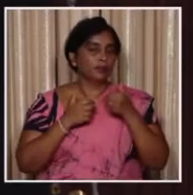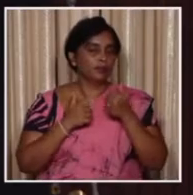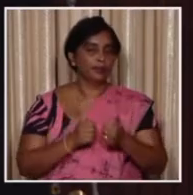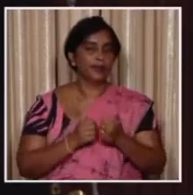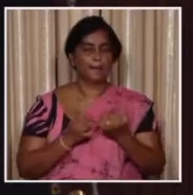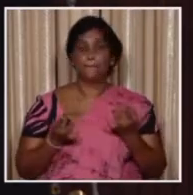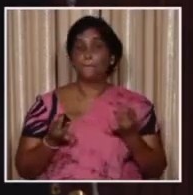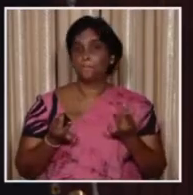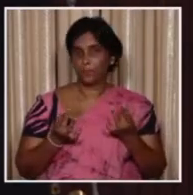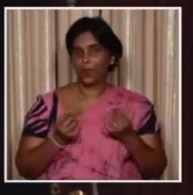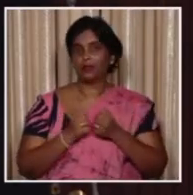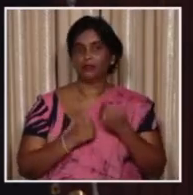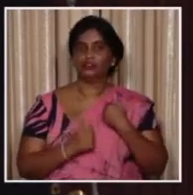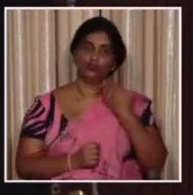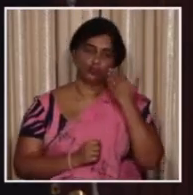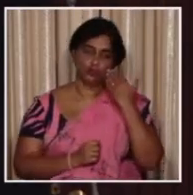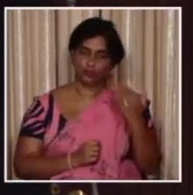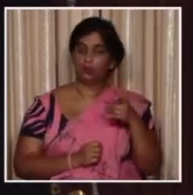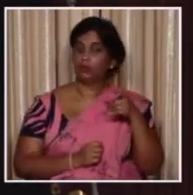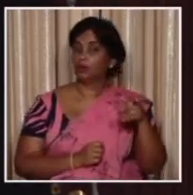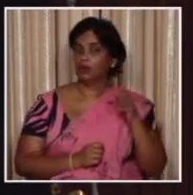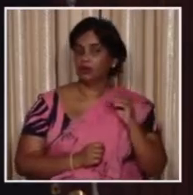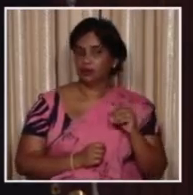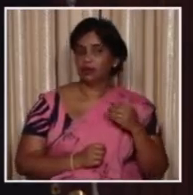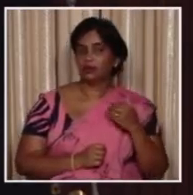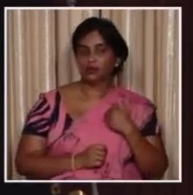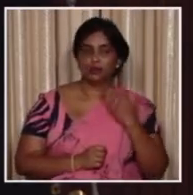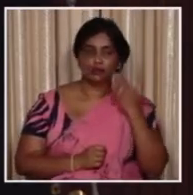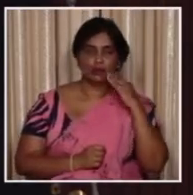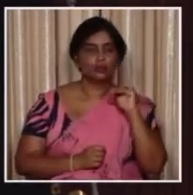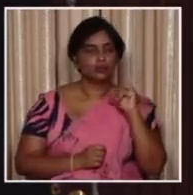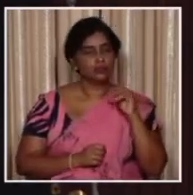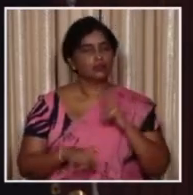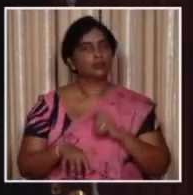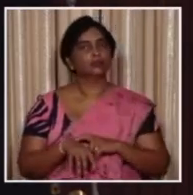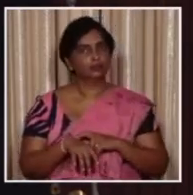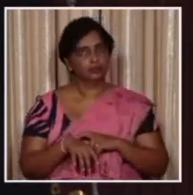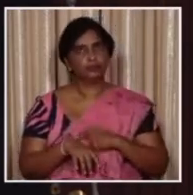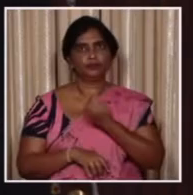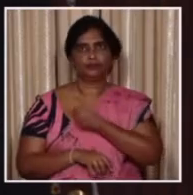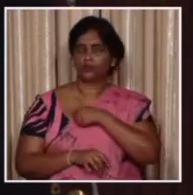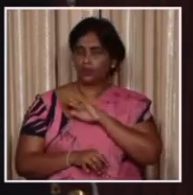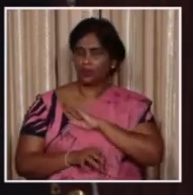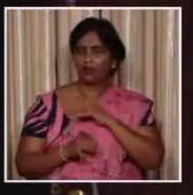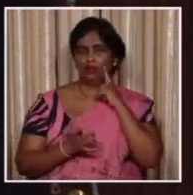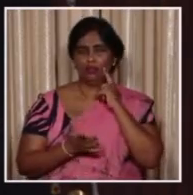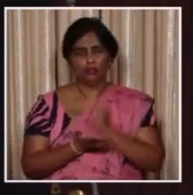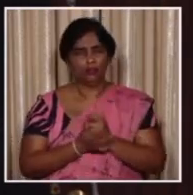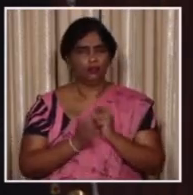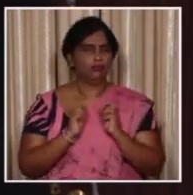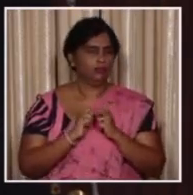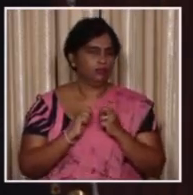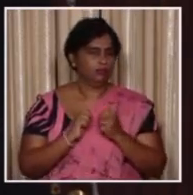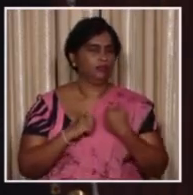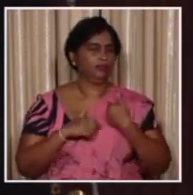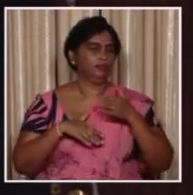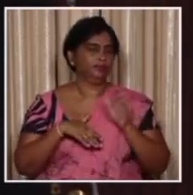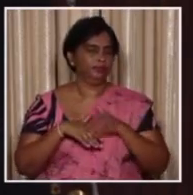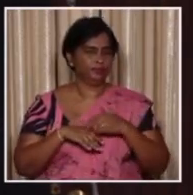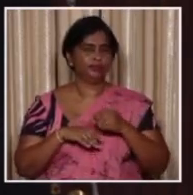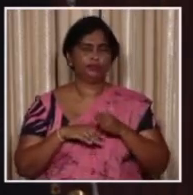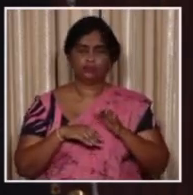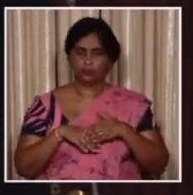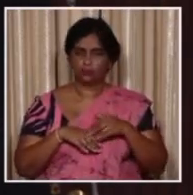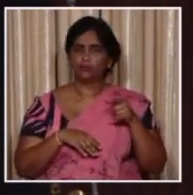උතුම්ම කාර්යභාරයක් විතරයි මම දකින්නේ. මොකද අපි දකිනවා සමහර අවස්ථාවලදී උන්වහන්සේලා විවිධ අපහසුතාවයන්ට ලක් වෙනවා.